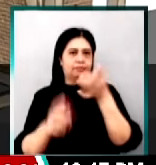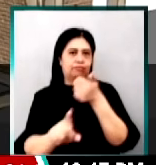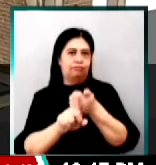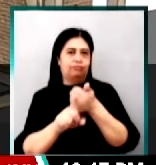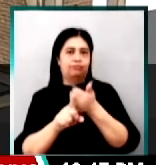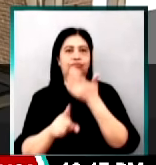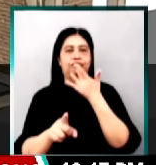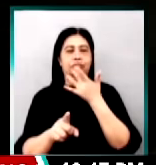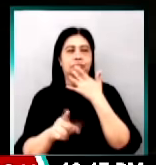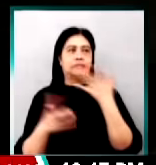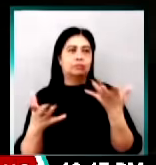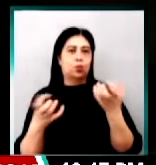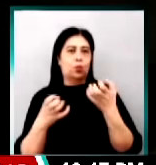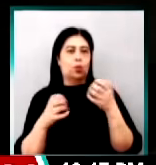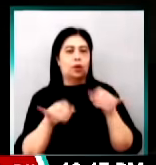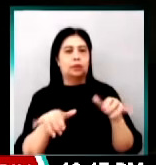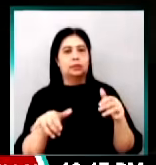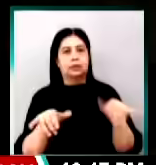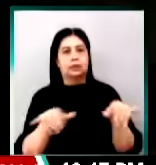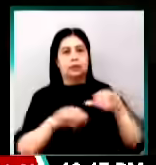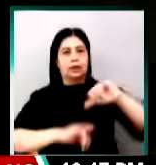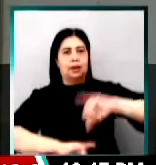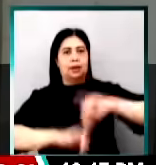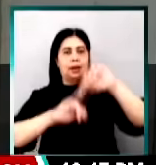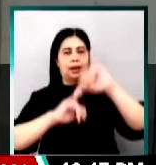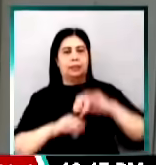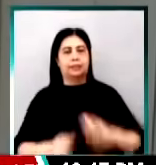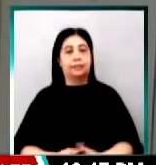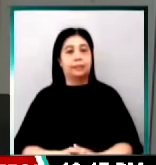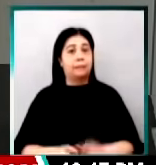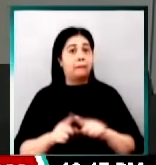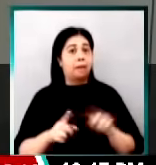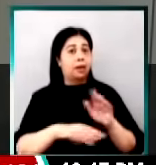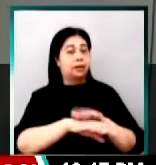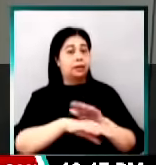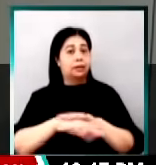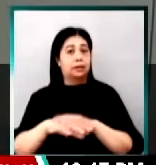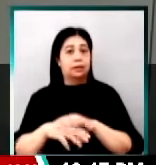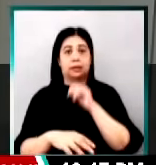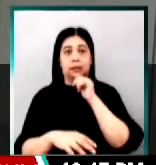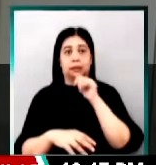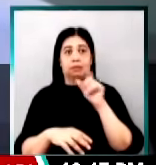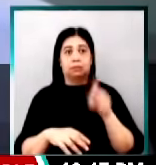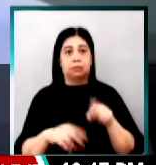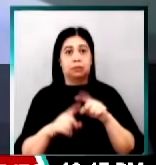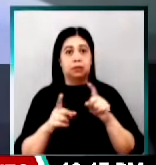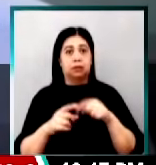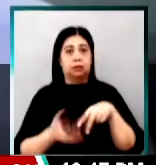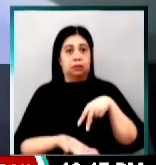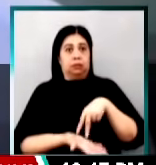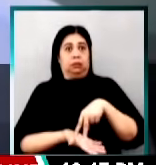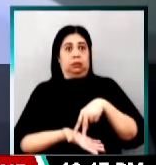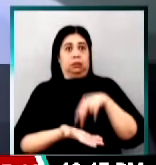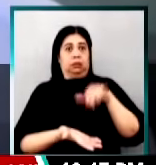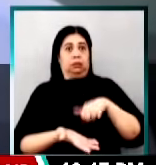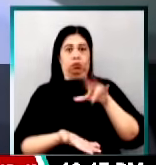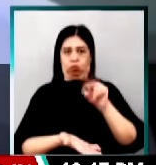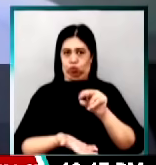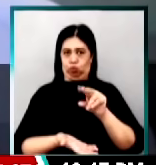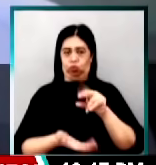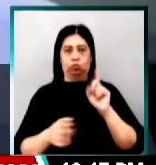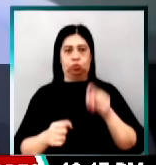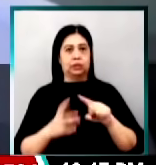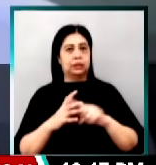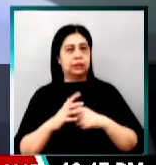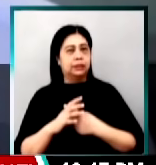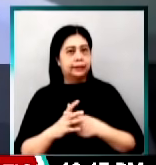niya, plywood lang. Pero paalala ng doktor, hindi rin daw dapat nakatayo ng matagal. If you started off with your standing desk